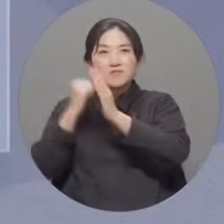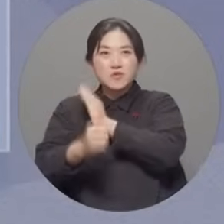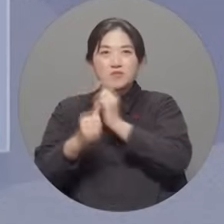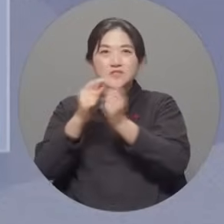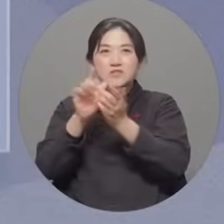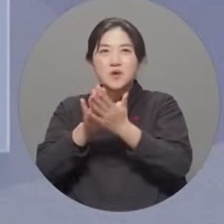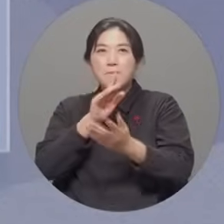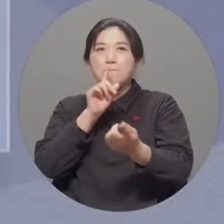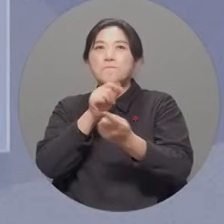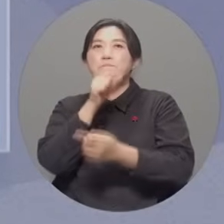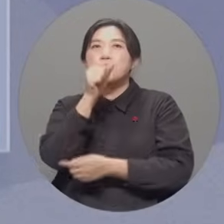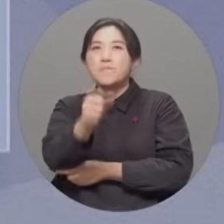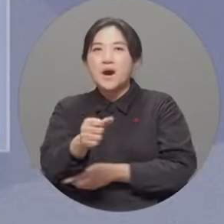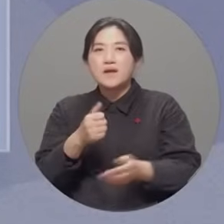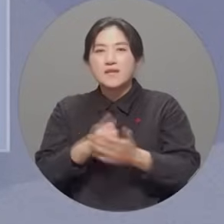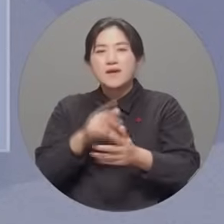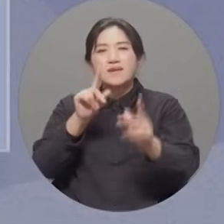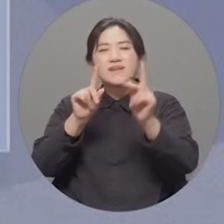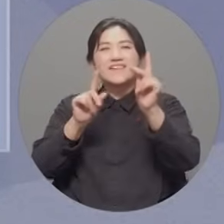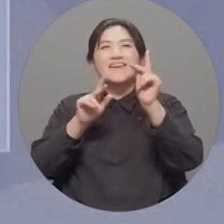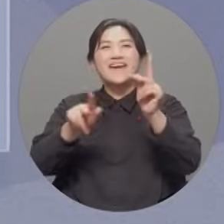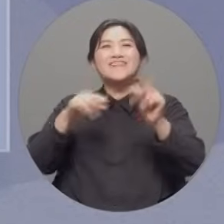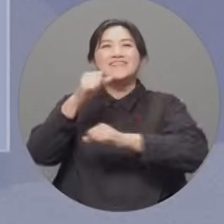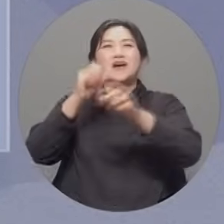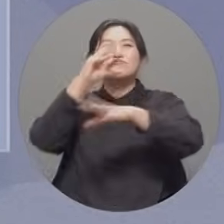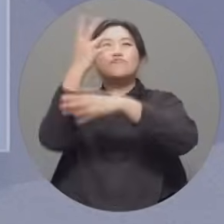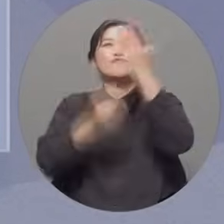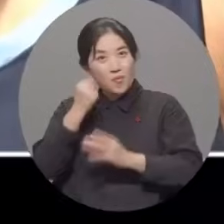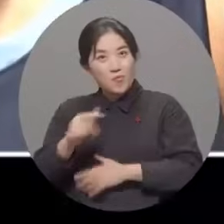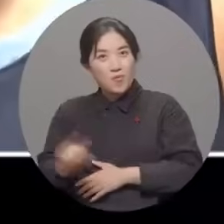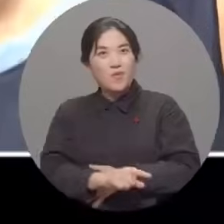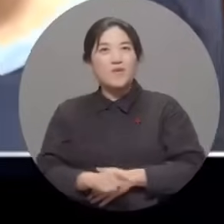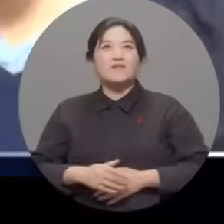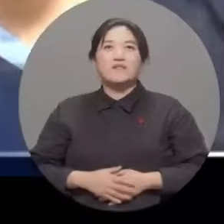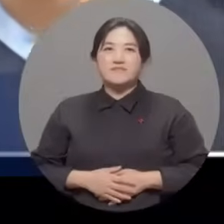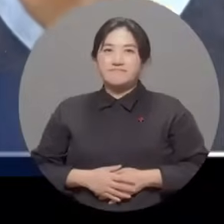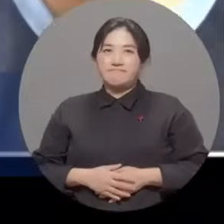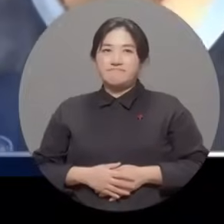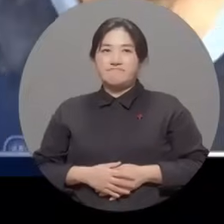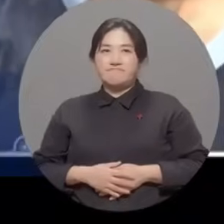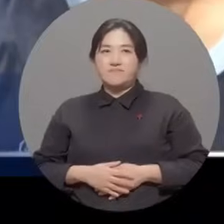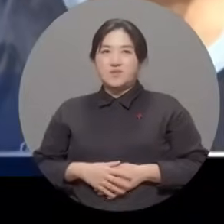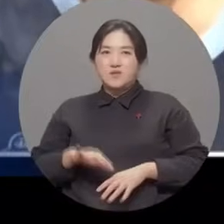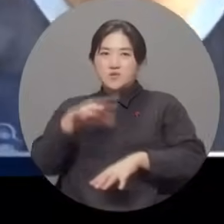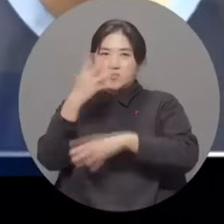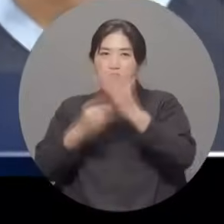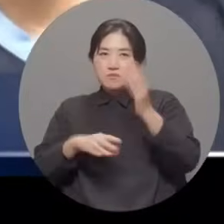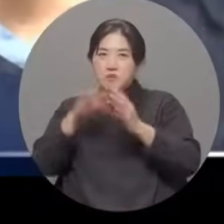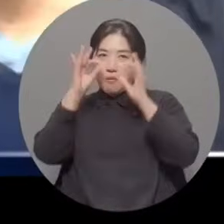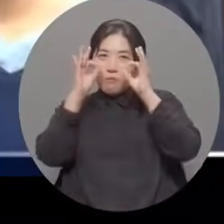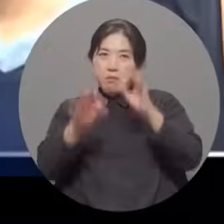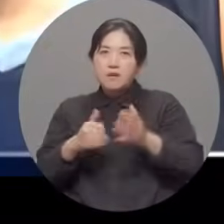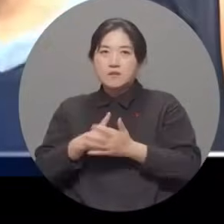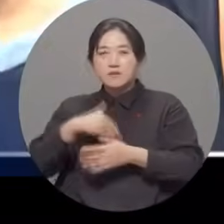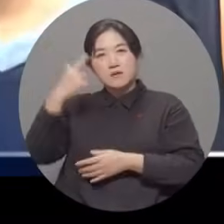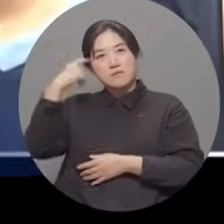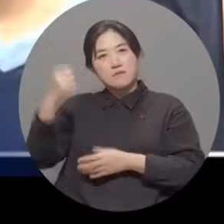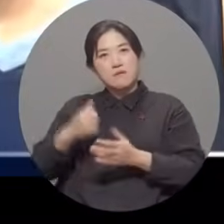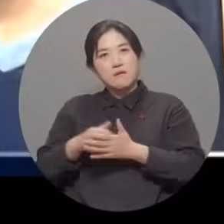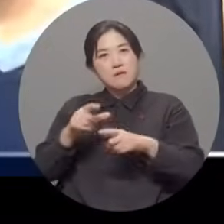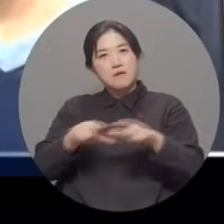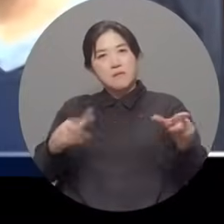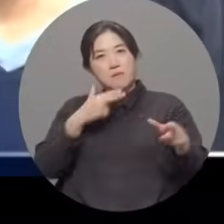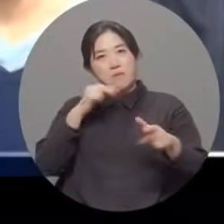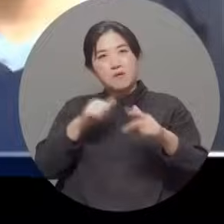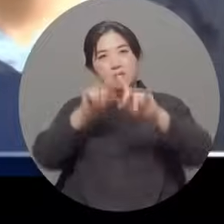만나 이른바 K자유투를 분석하기도 했습니다. I was kind of shocked because it's not normal to us for us